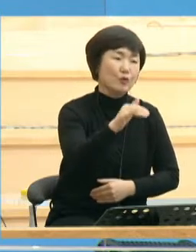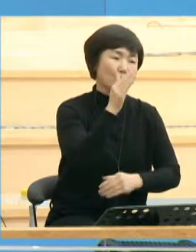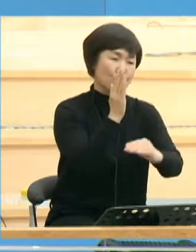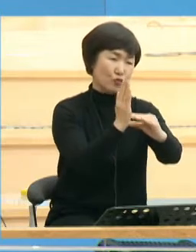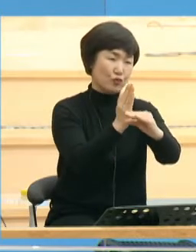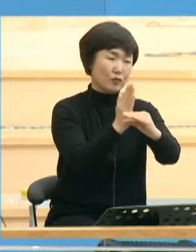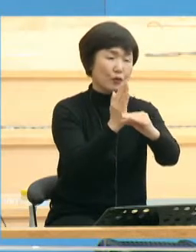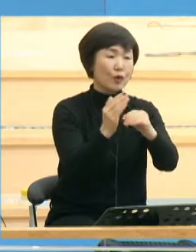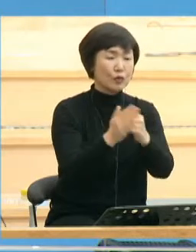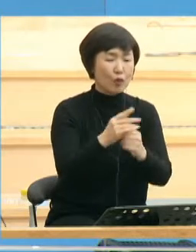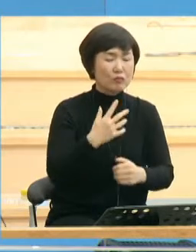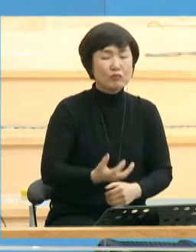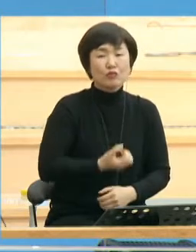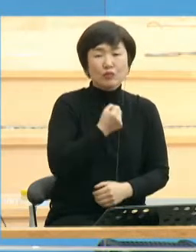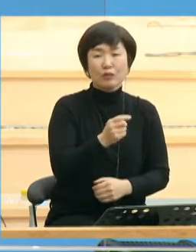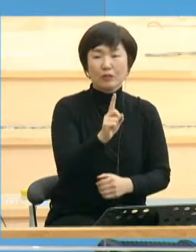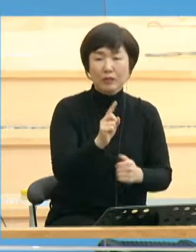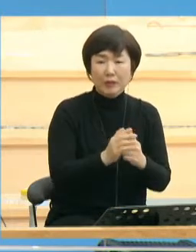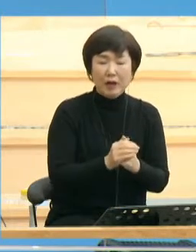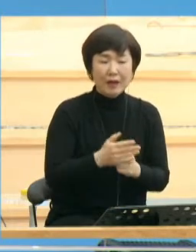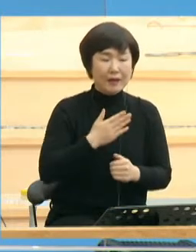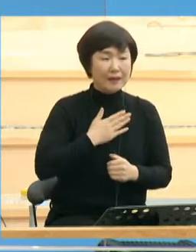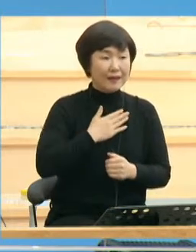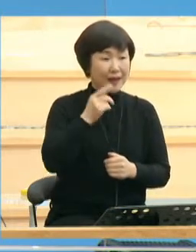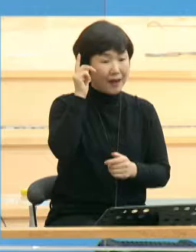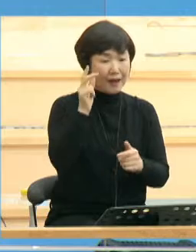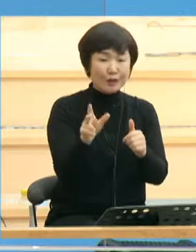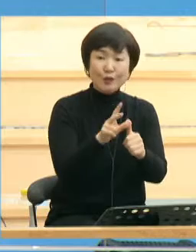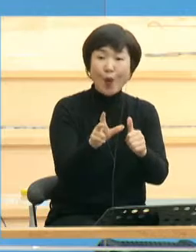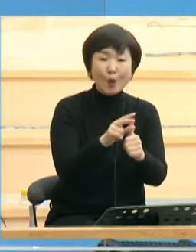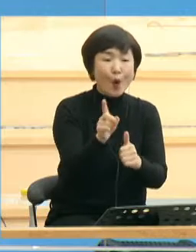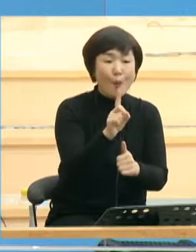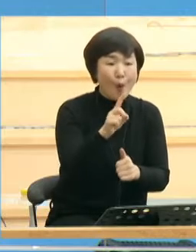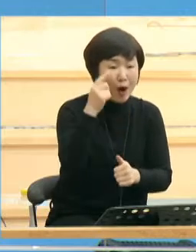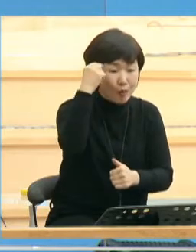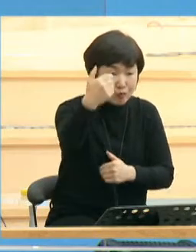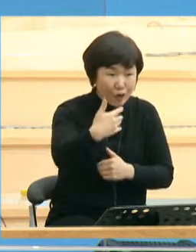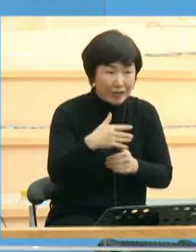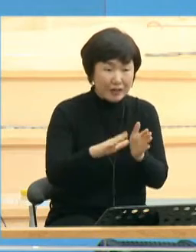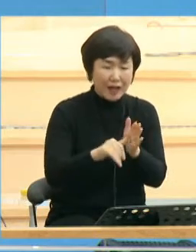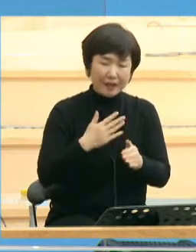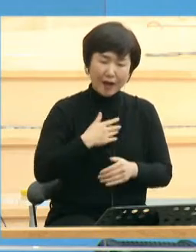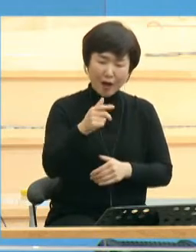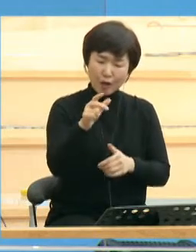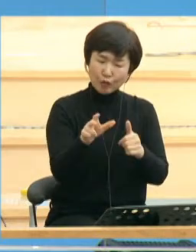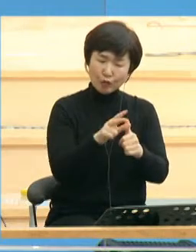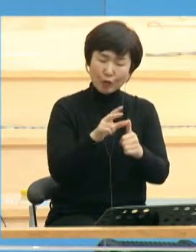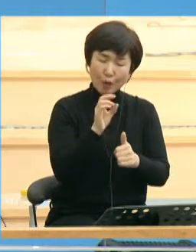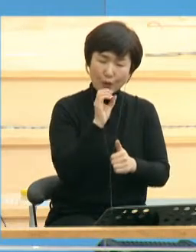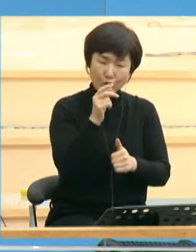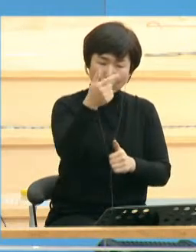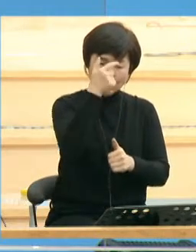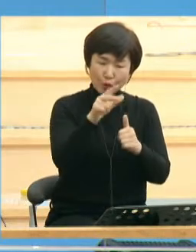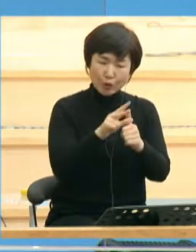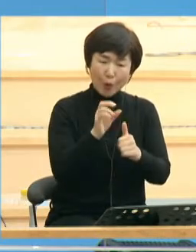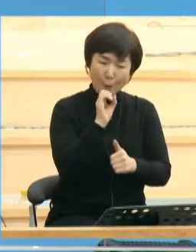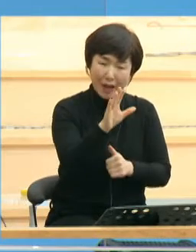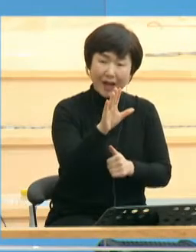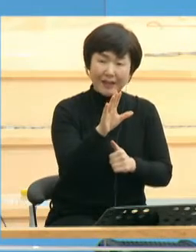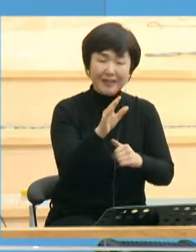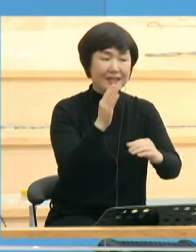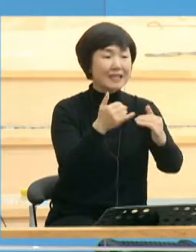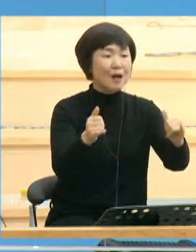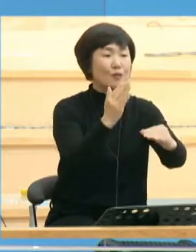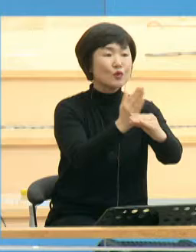충격적 이도 자신의 종교가 기독교 라고 응답하는 사람들을 이제 통계를 해가지고 870만 명의 이렇게 말하는데